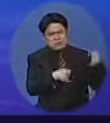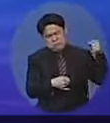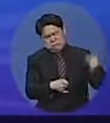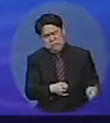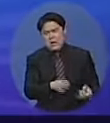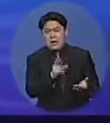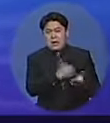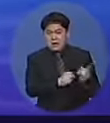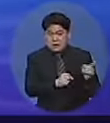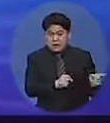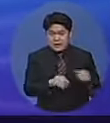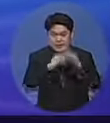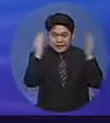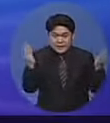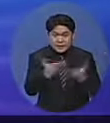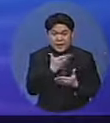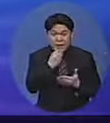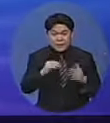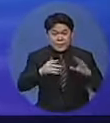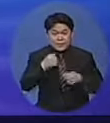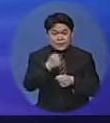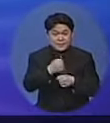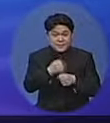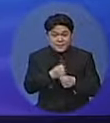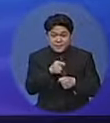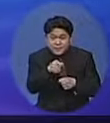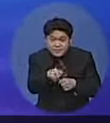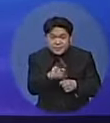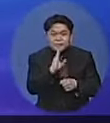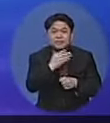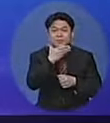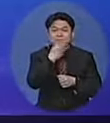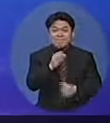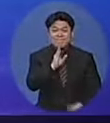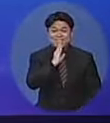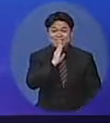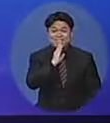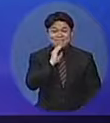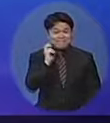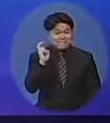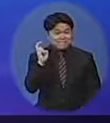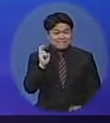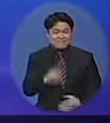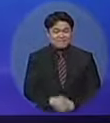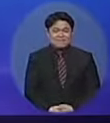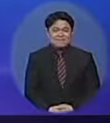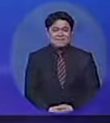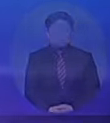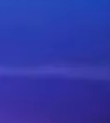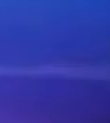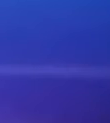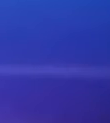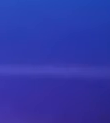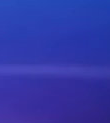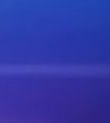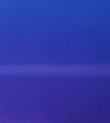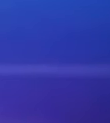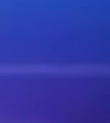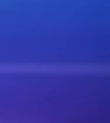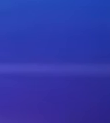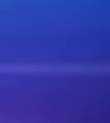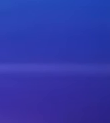나타났는데요. 모두가 행복한 세상을 만드는 것, 이것이 바로 복지 아닐까요? 행복한